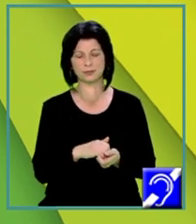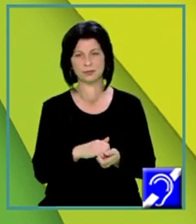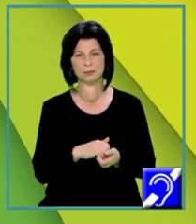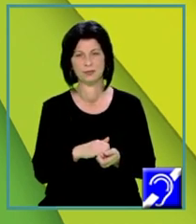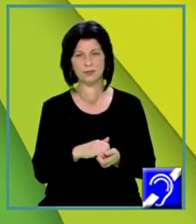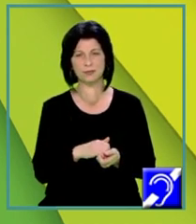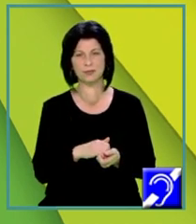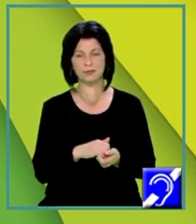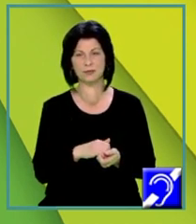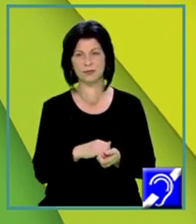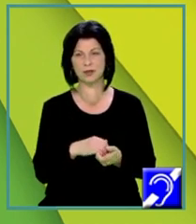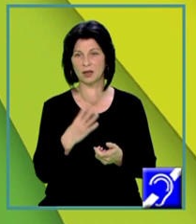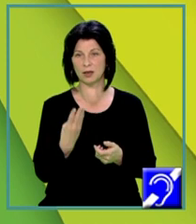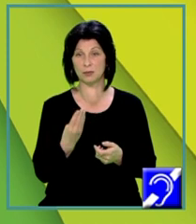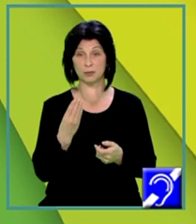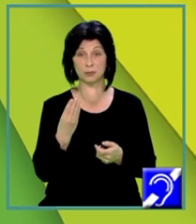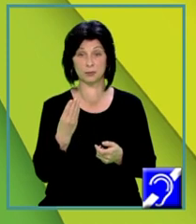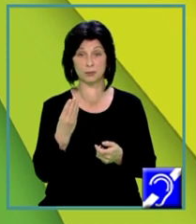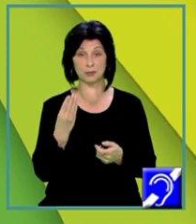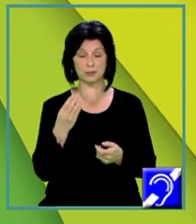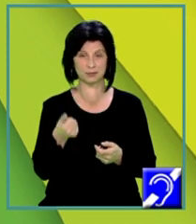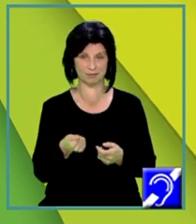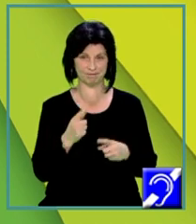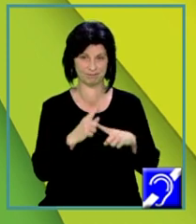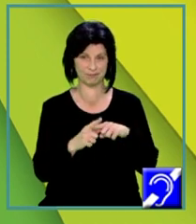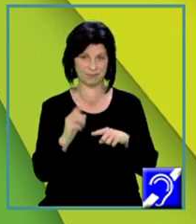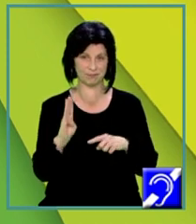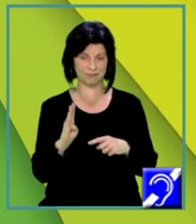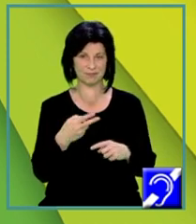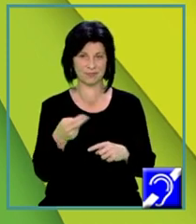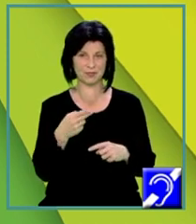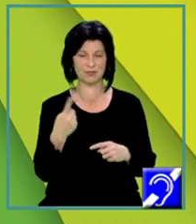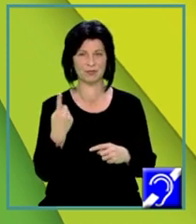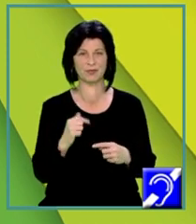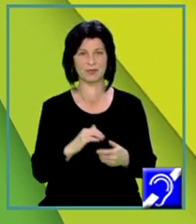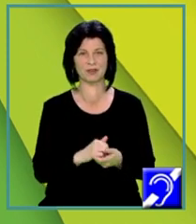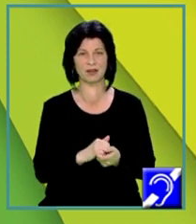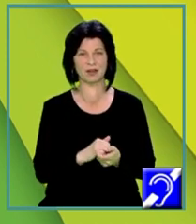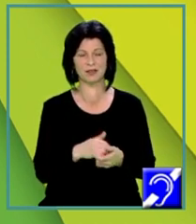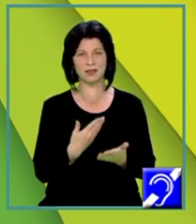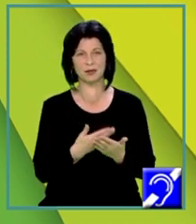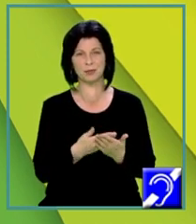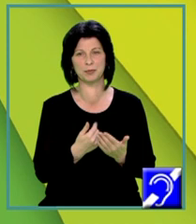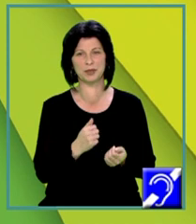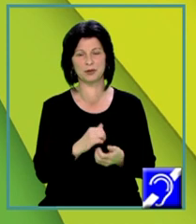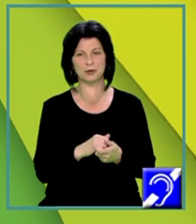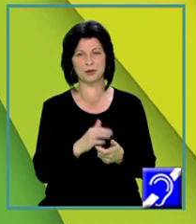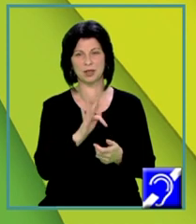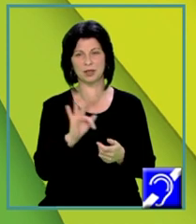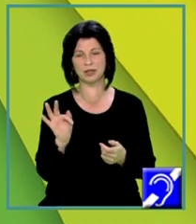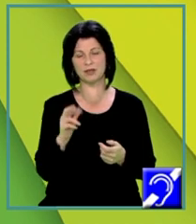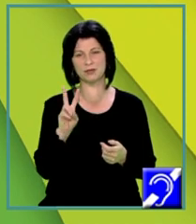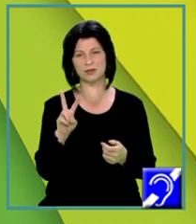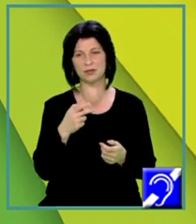Deci patru a plus b fac una de asemenea elementul neutru alegi steluțe este trei ai zero De ce de presă zero